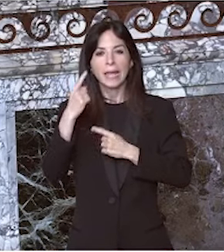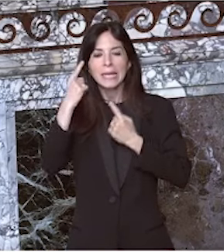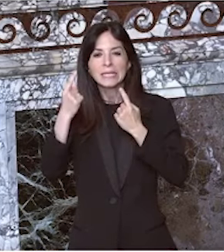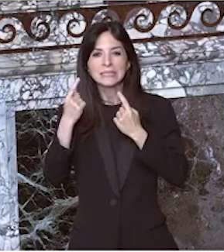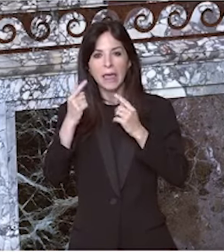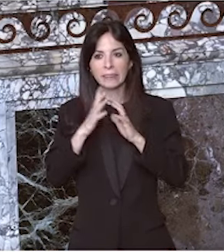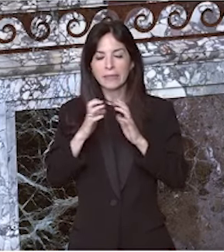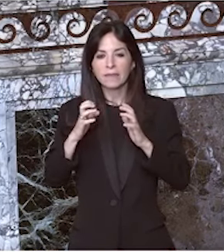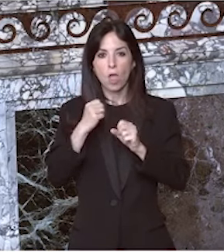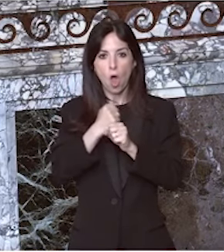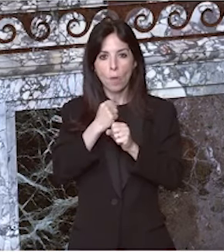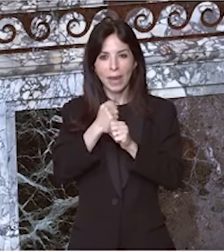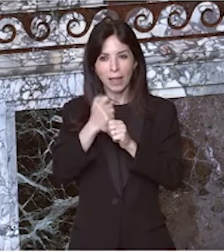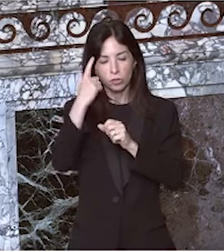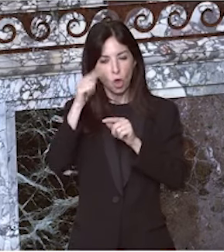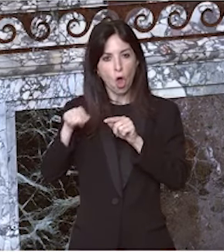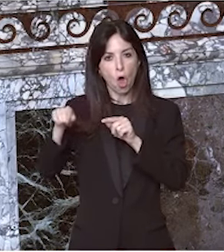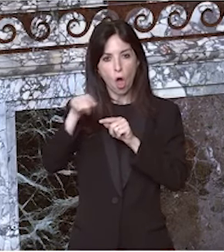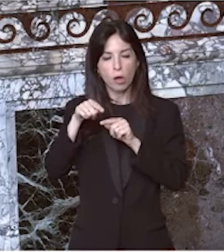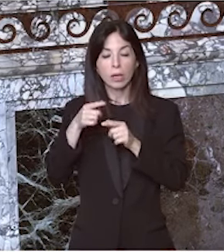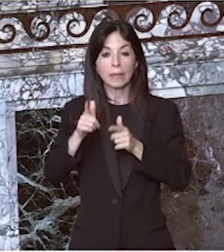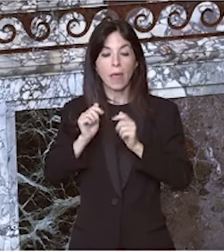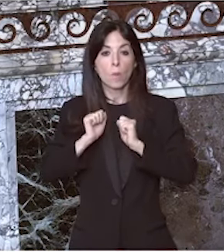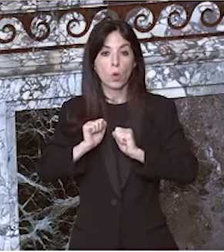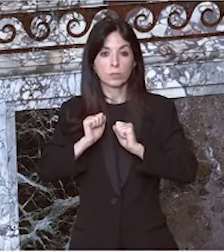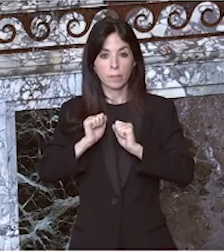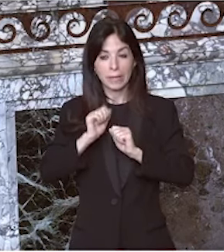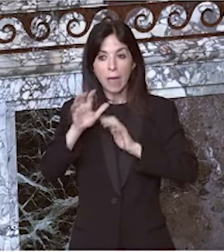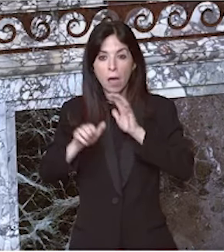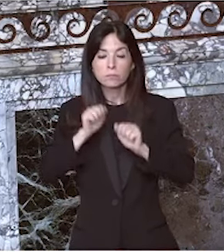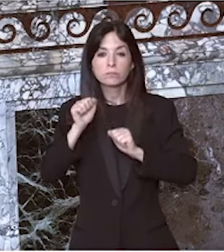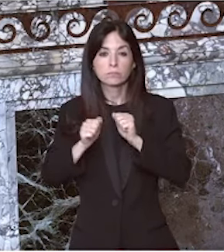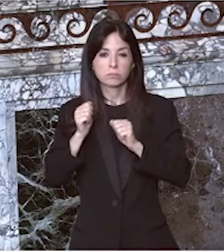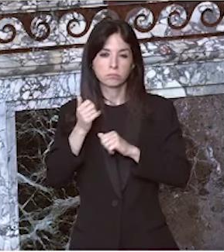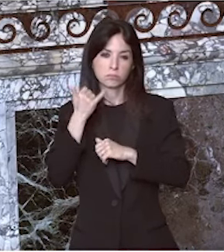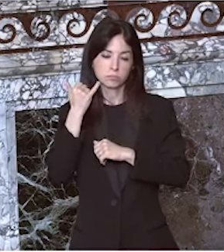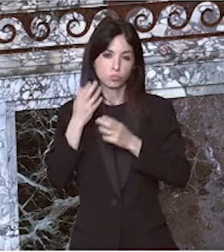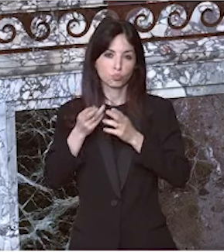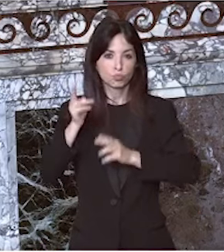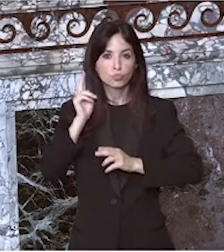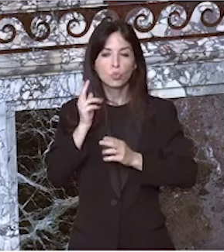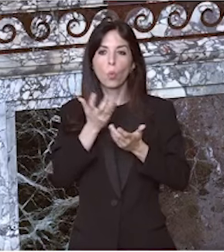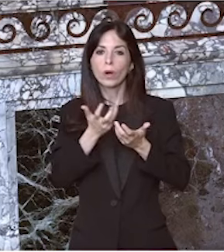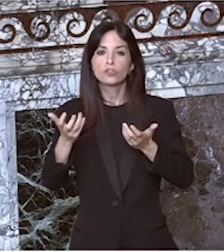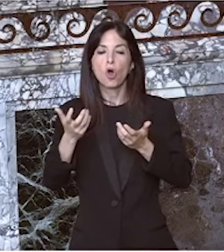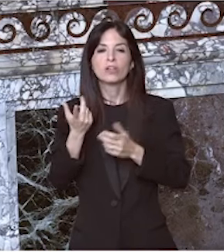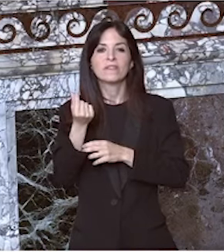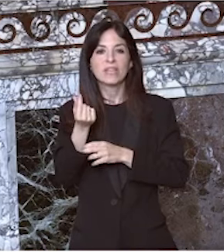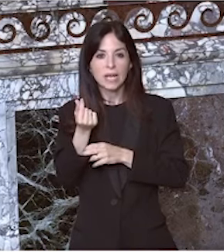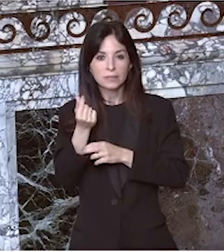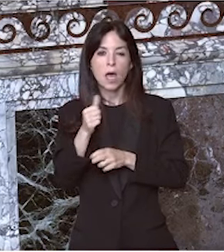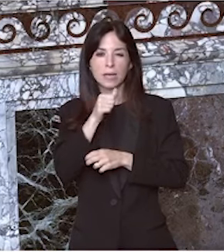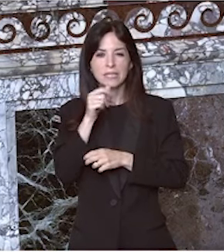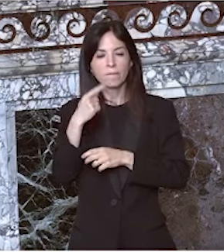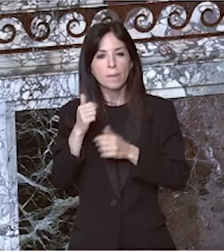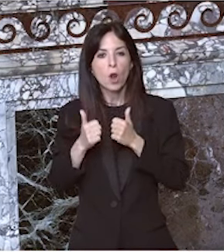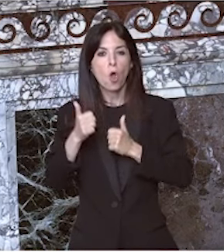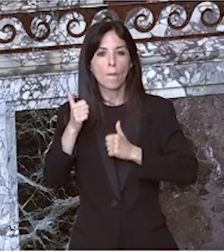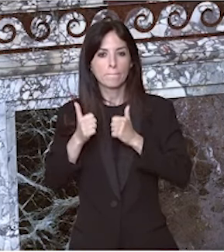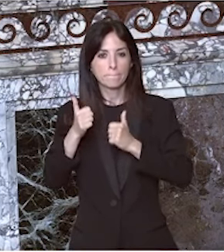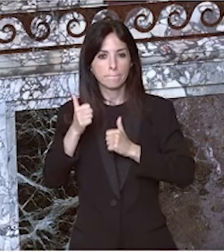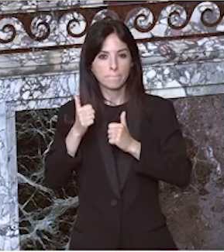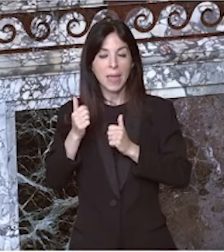paesi consentirebbero di reperire più agevolmente le enormi risorse finanziarie necessarie per competere con i